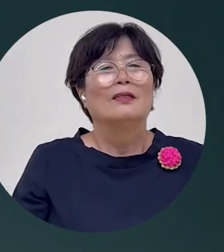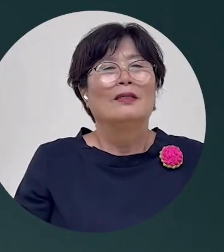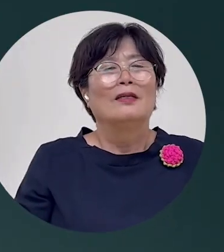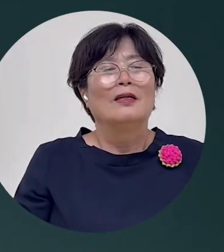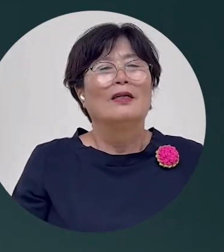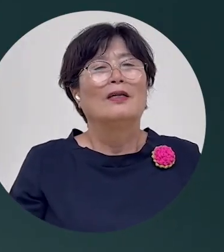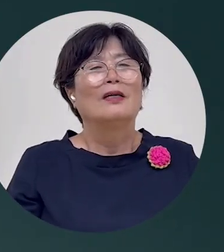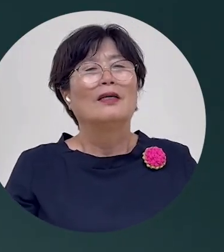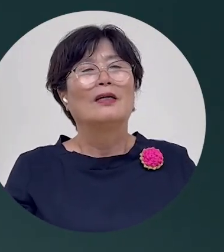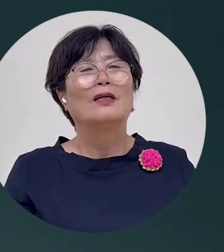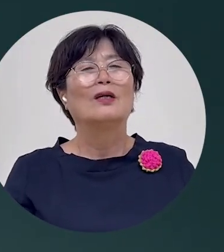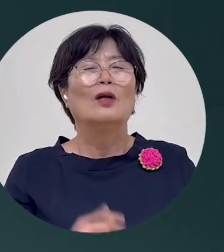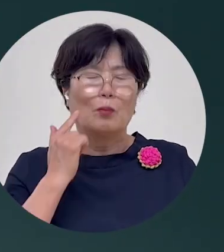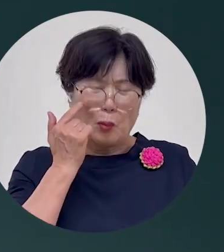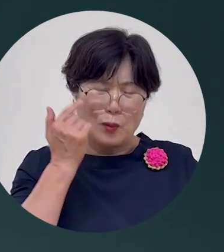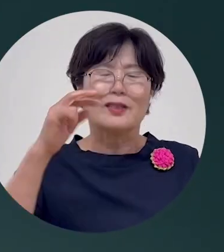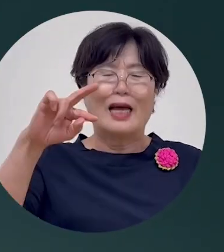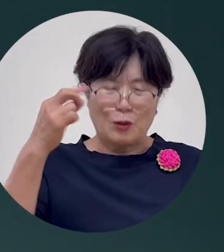목사들도 몰라요?